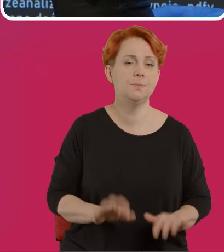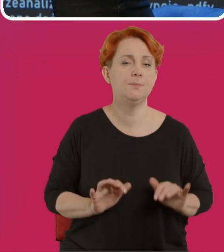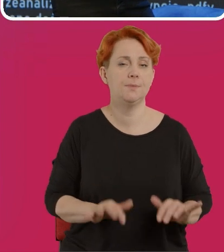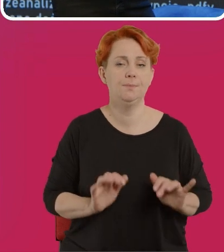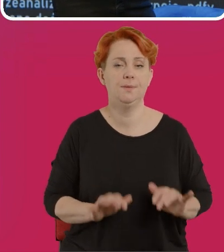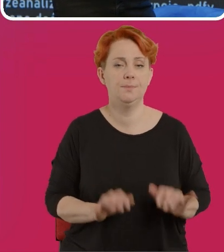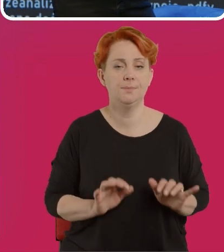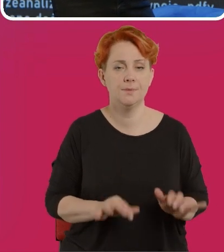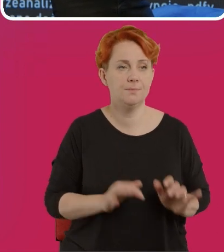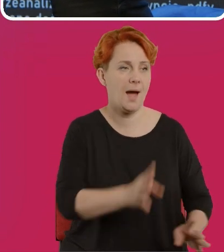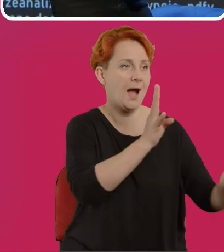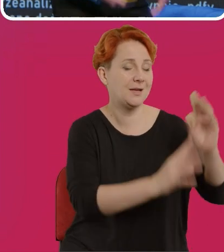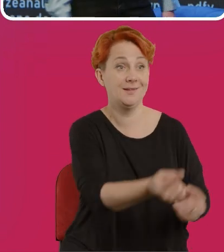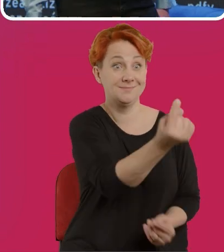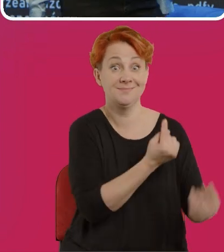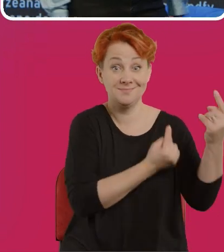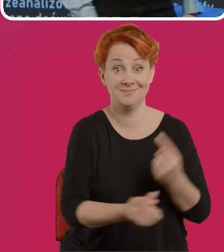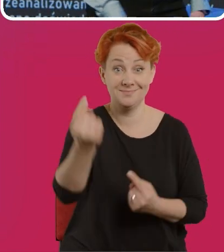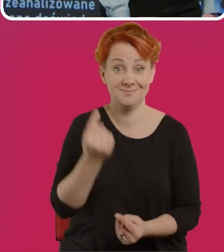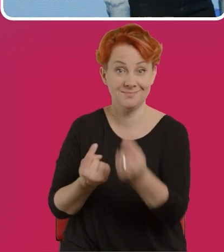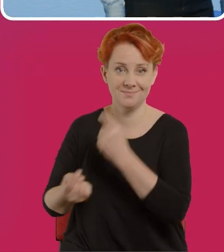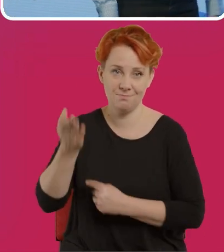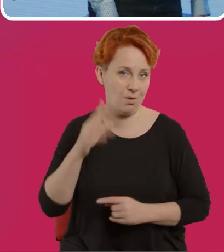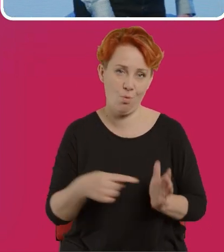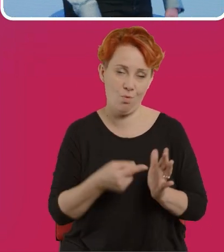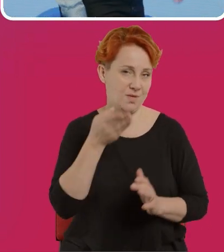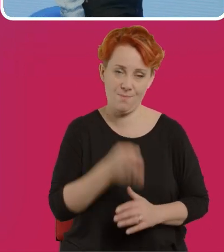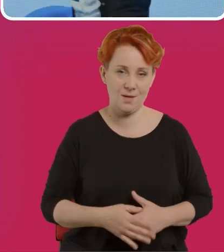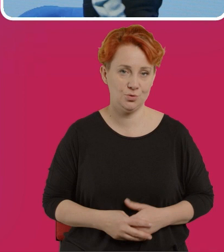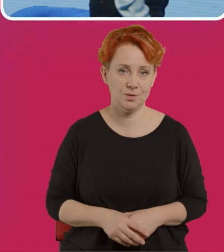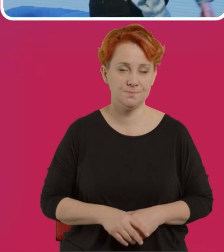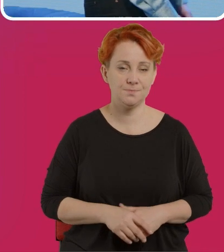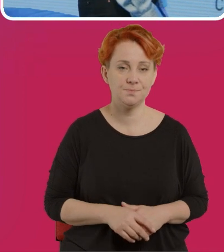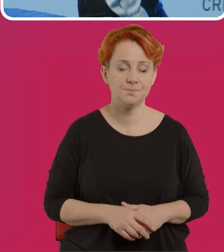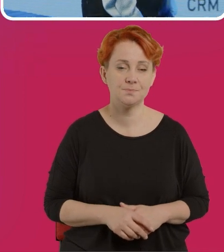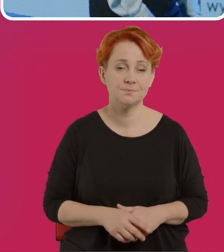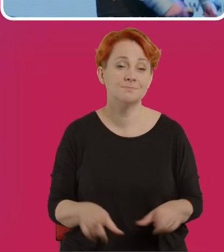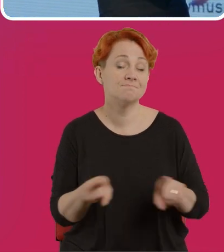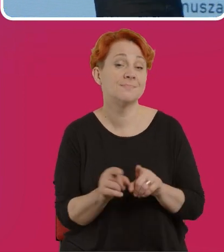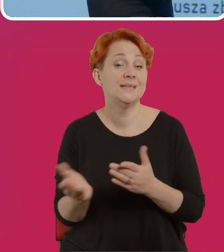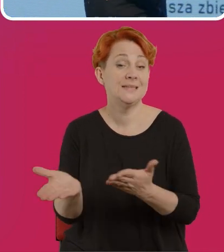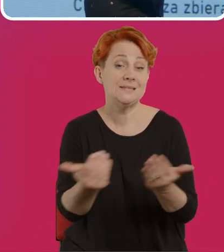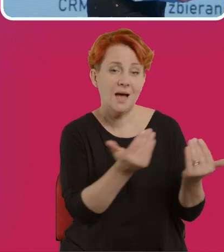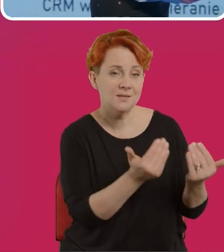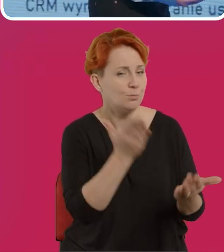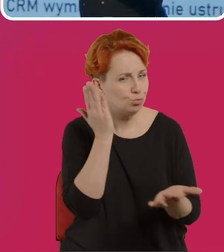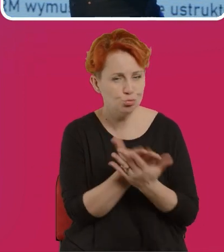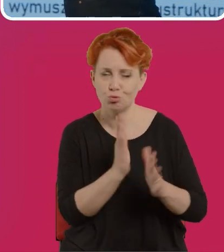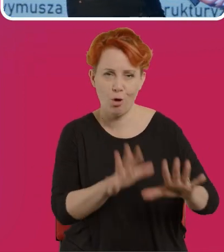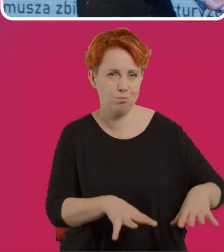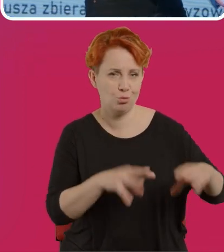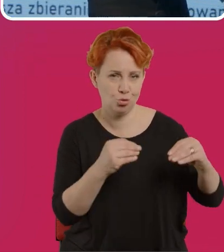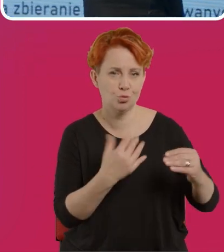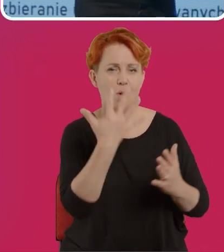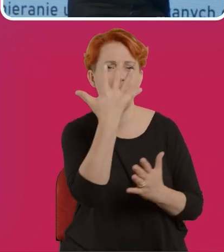będą tak klienci wskakiwać. No tak się na pewno nie stanie. Bardzo zachęcam do tego, żeby od samego początku korzystać